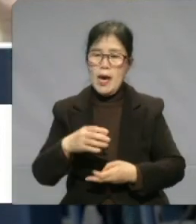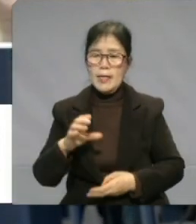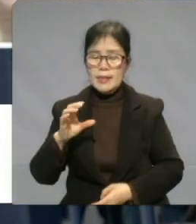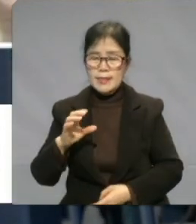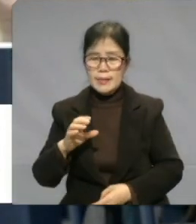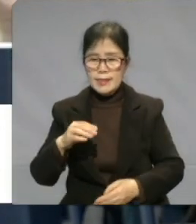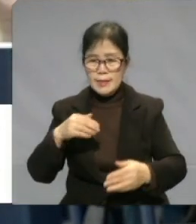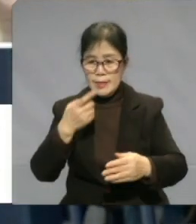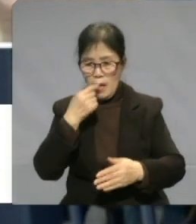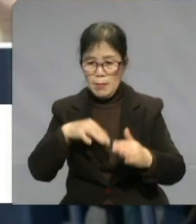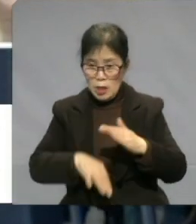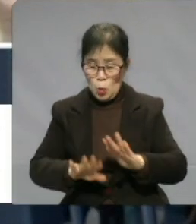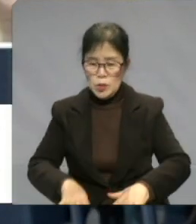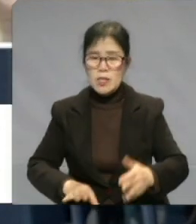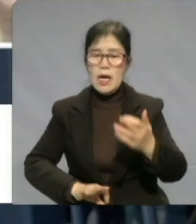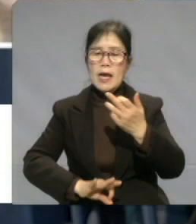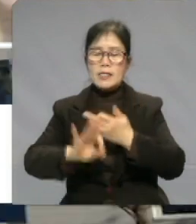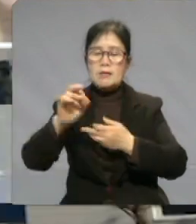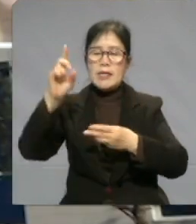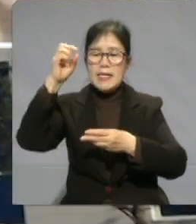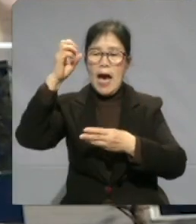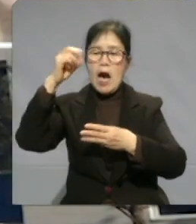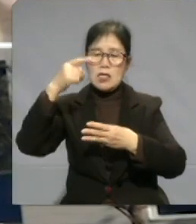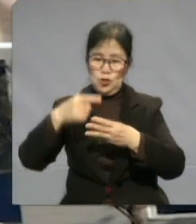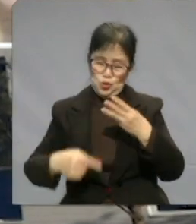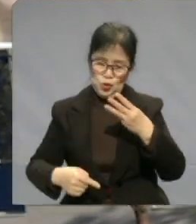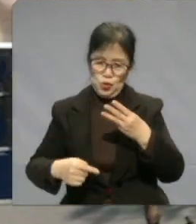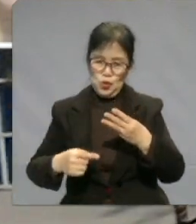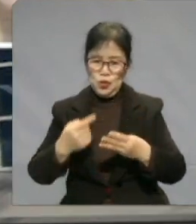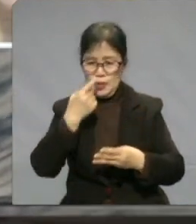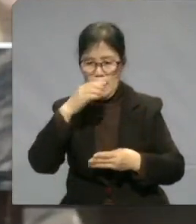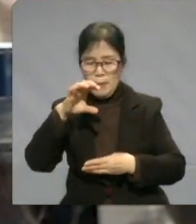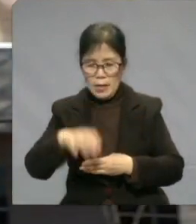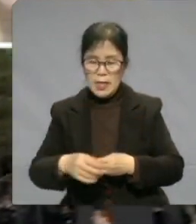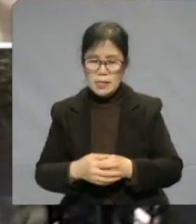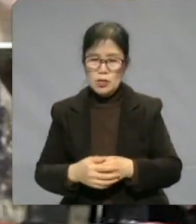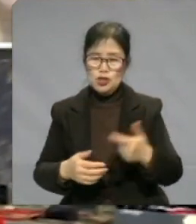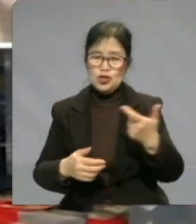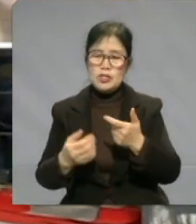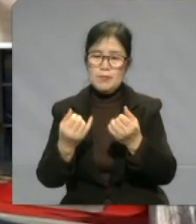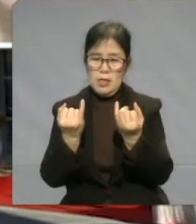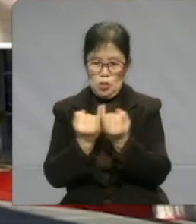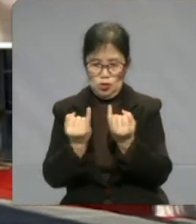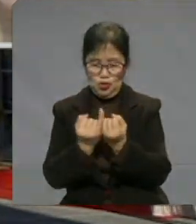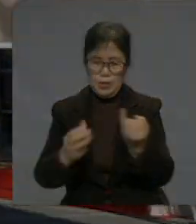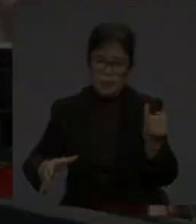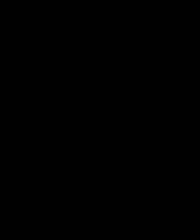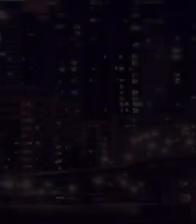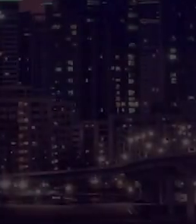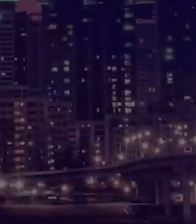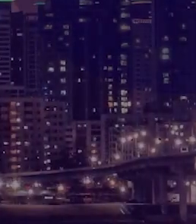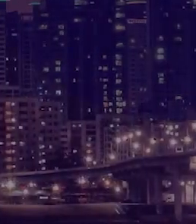오전 8시 반쯤은 양주시 다방에서 각각 60대 여주인을 살해한 혐의를 받습니다